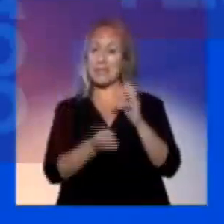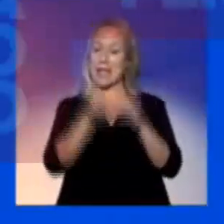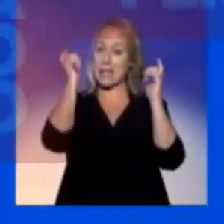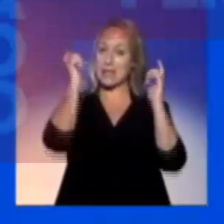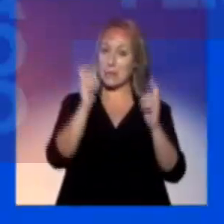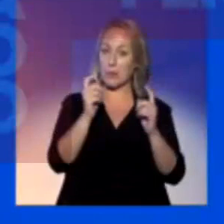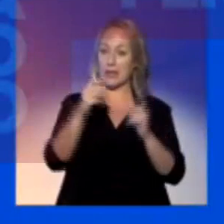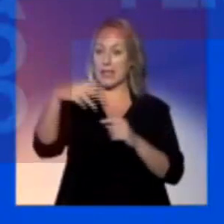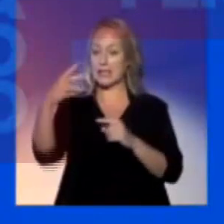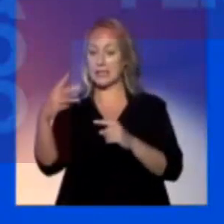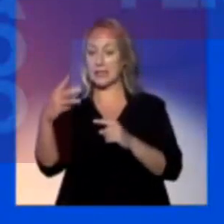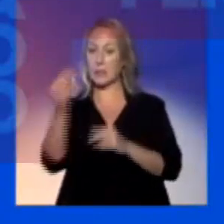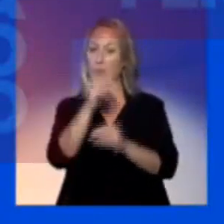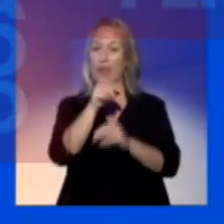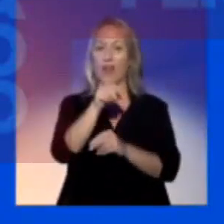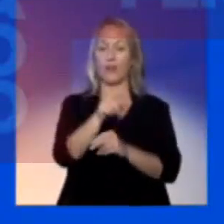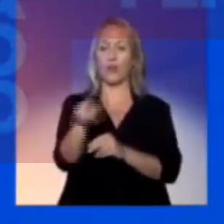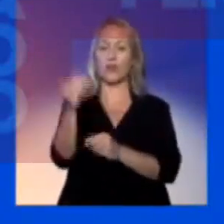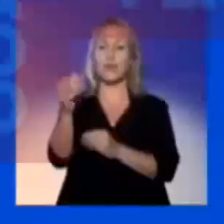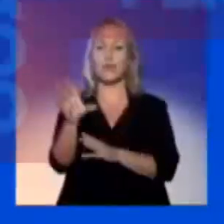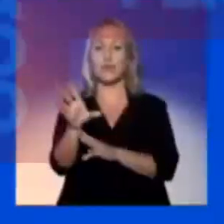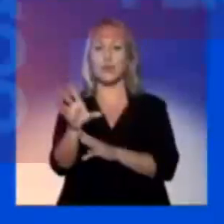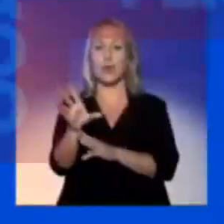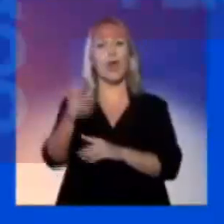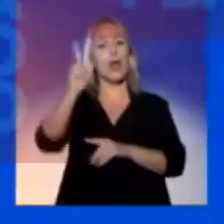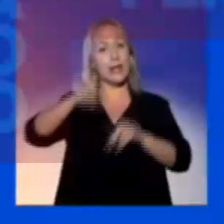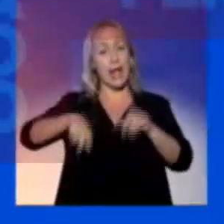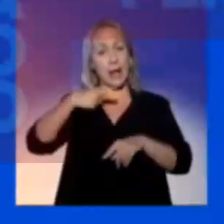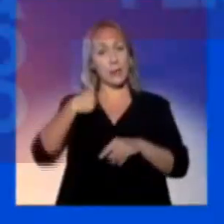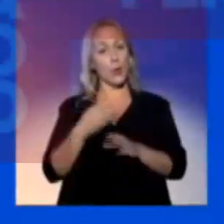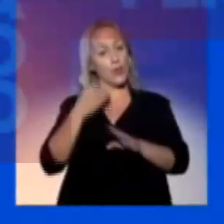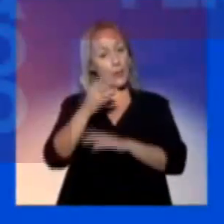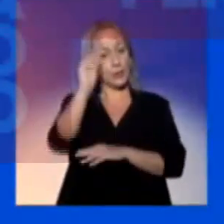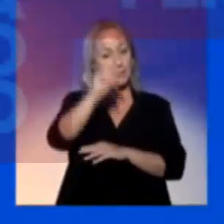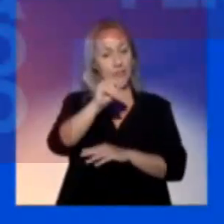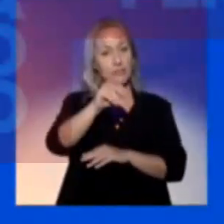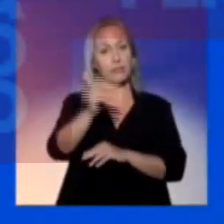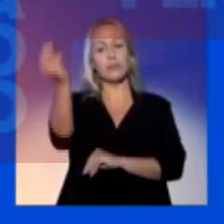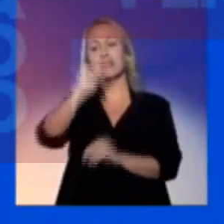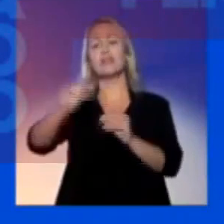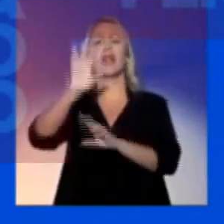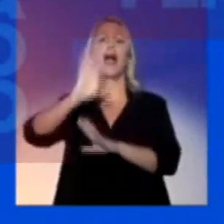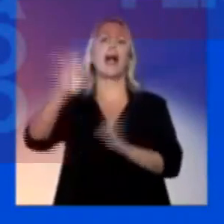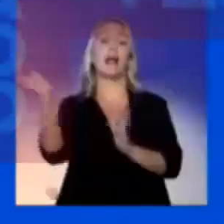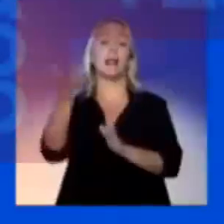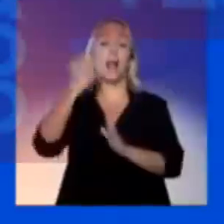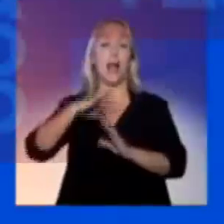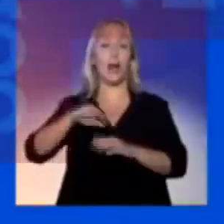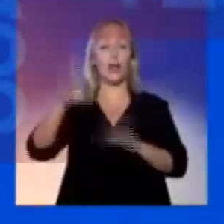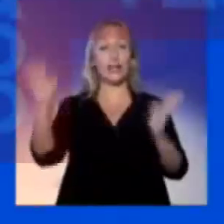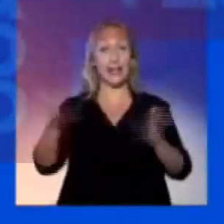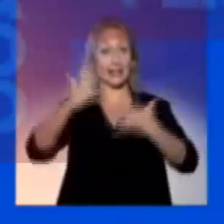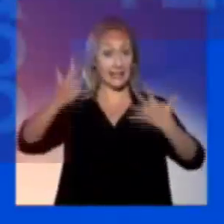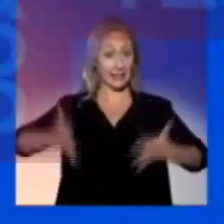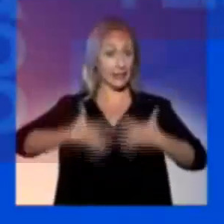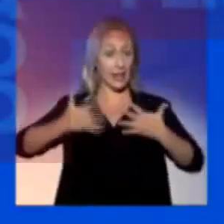κακό. Και υπήρχαν και πολλοί συμπολίτες μας που σκέφτηκαν να μας ψηφίσουν και δεν μας ψήφισαν τελικά. Και αν με χαροποιεί κάτι, είναι